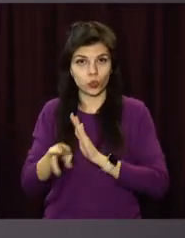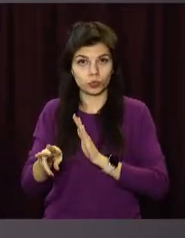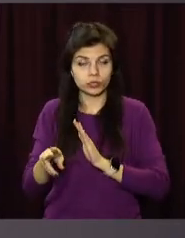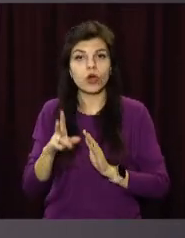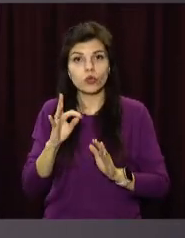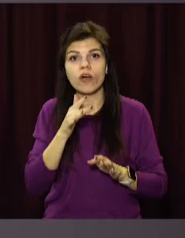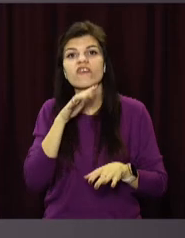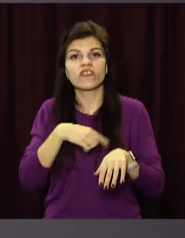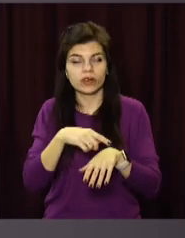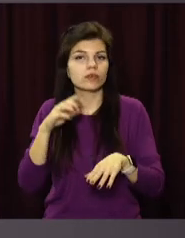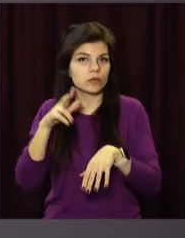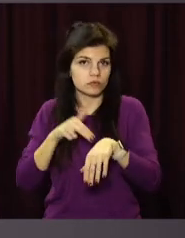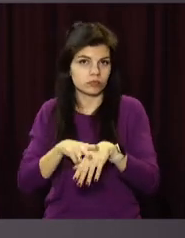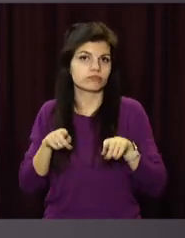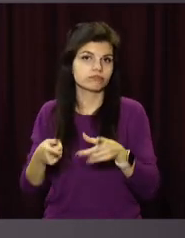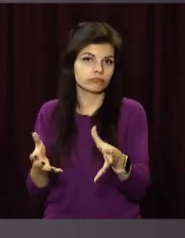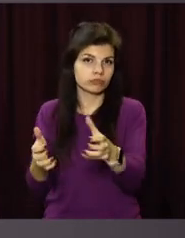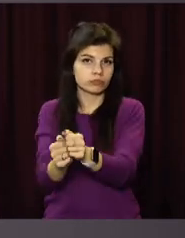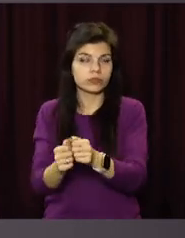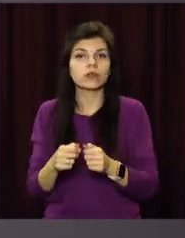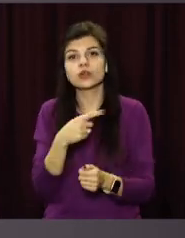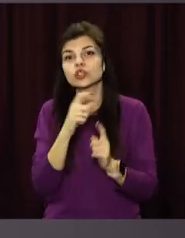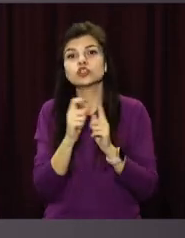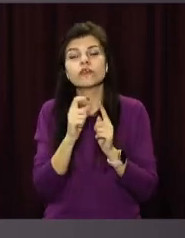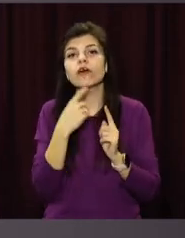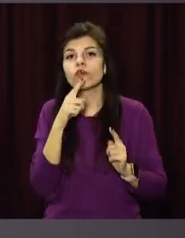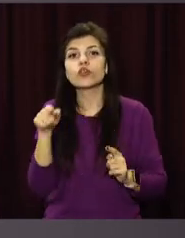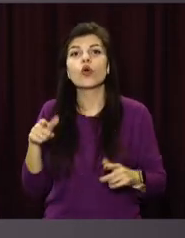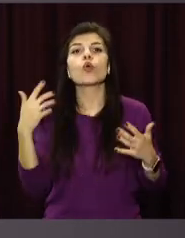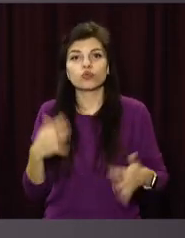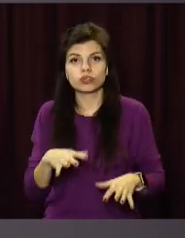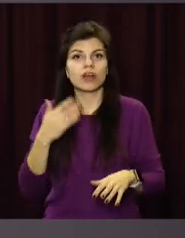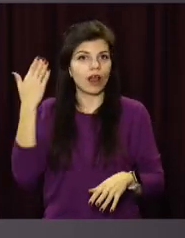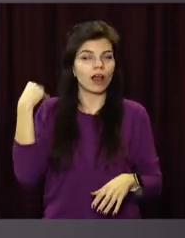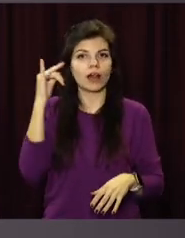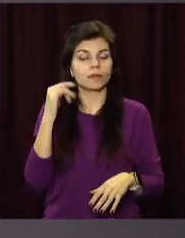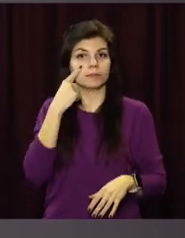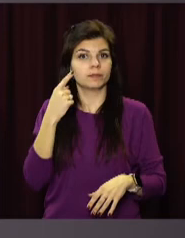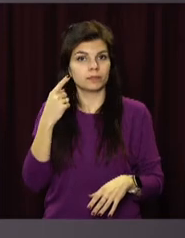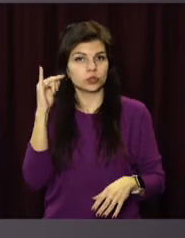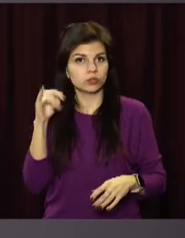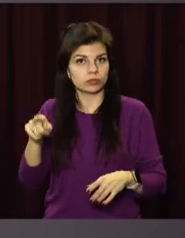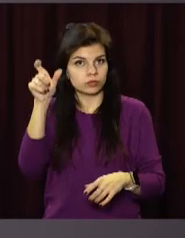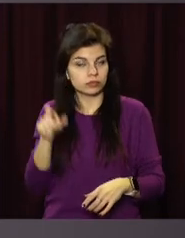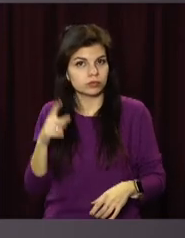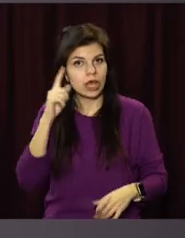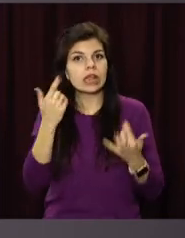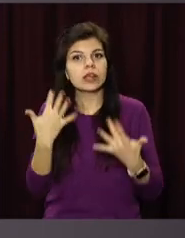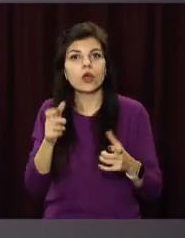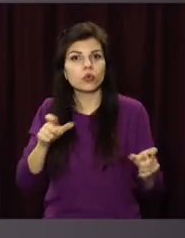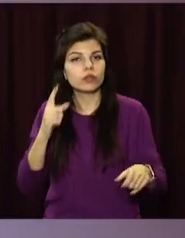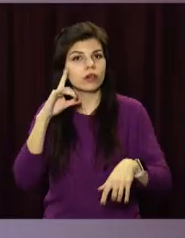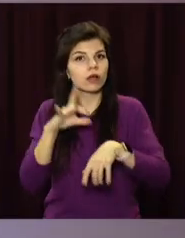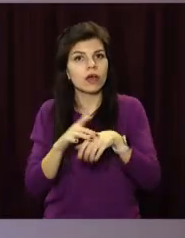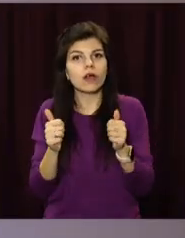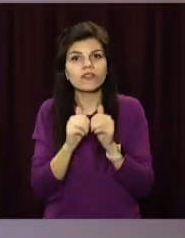невдовзі чоловіка затримали поліціянти. За їхніми словами, той вже потрапляв у поле зору правоохоронців. Його кілька разів помічали